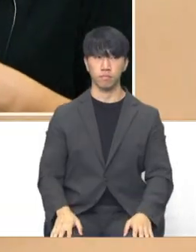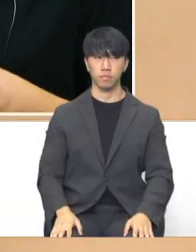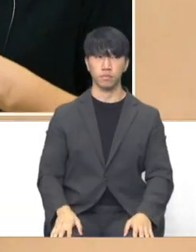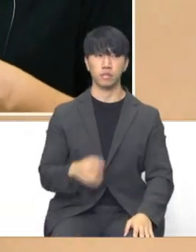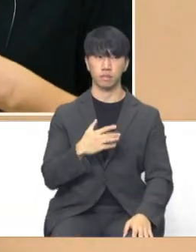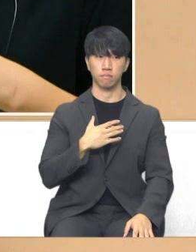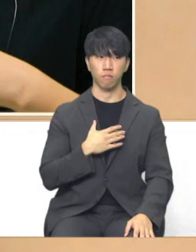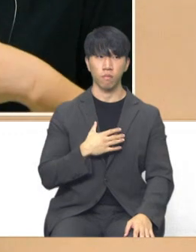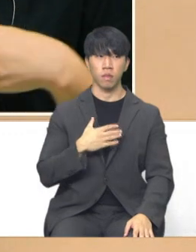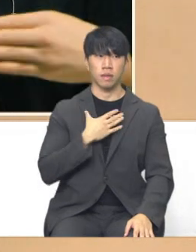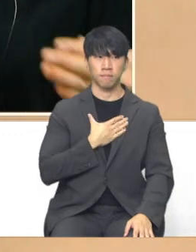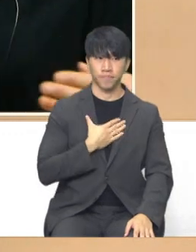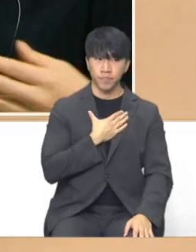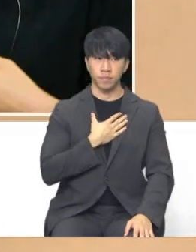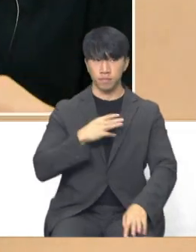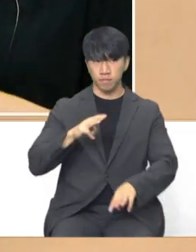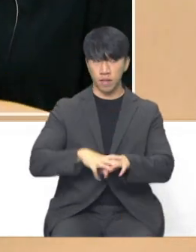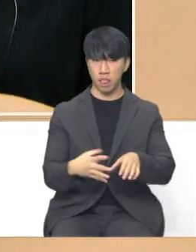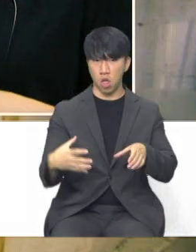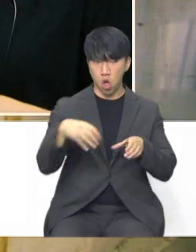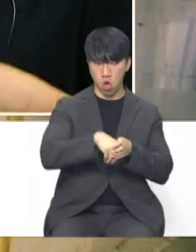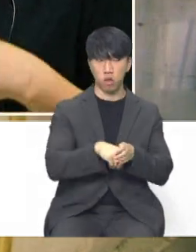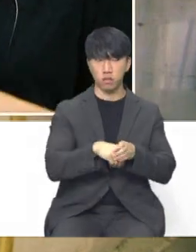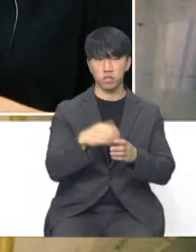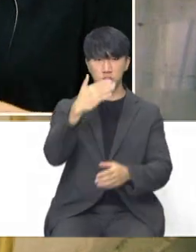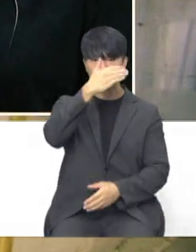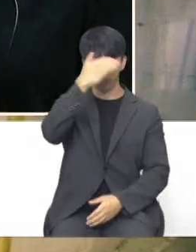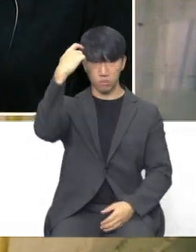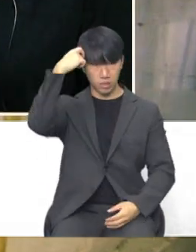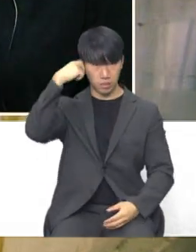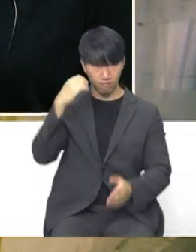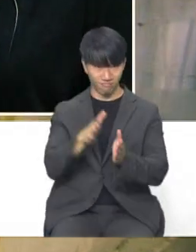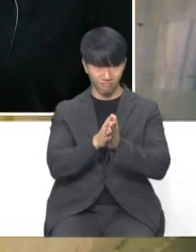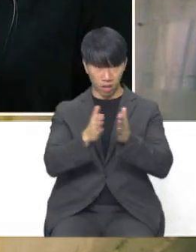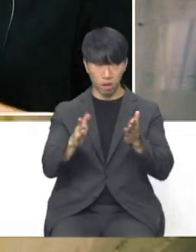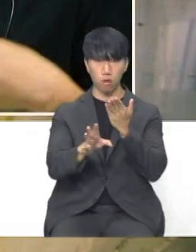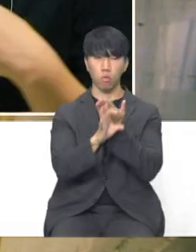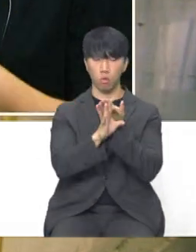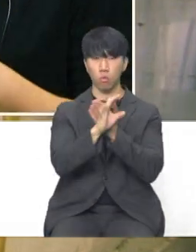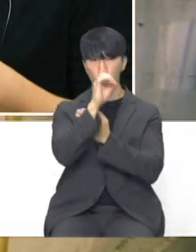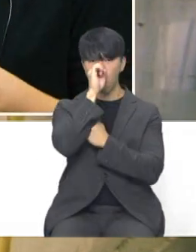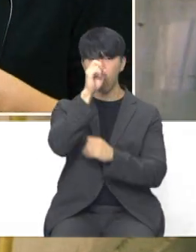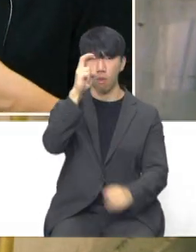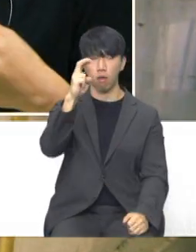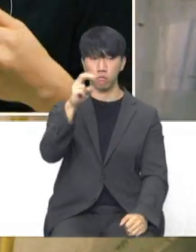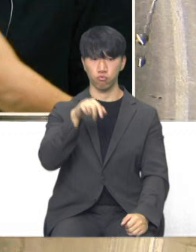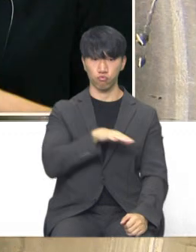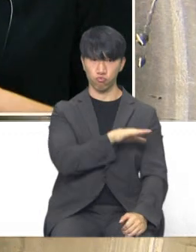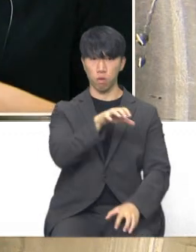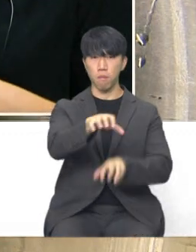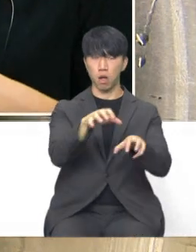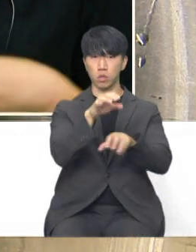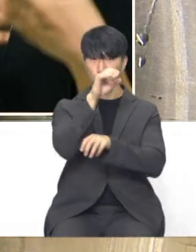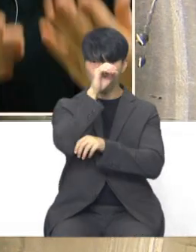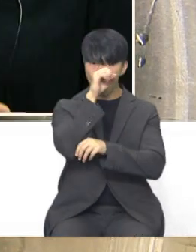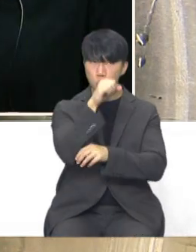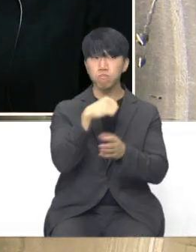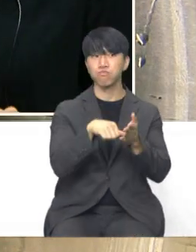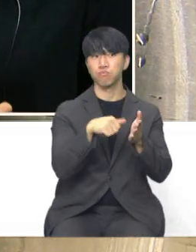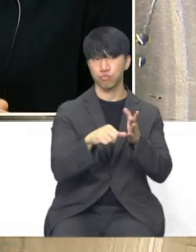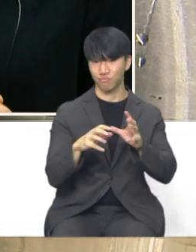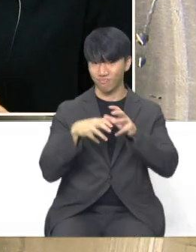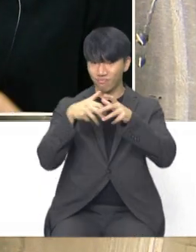시켜서 조금 더 그런 젊은 감성으로 나아간다면 정말 좋은 비즈니스라고 생각합니다. 우리 마을의 좋은 제품을 이제 전